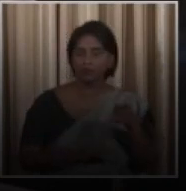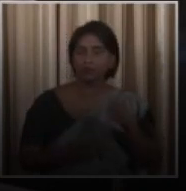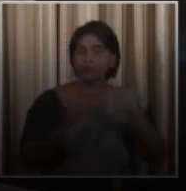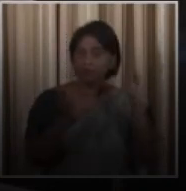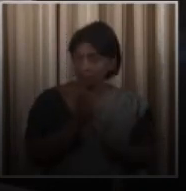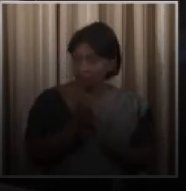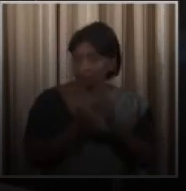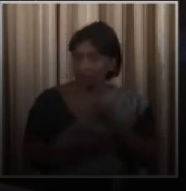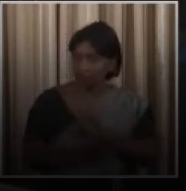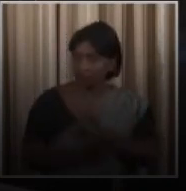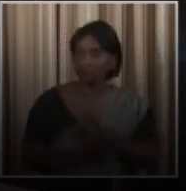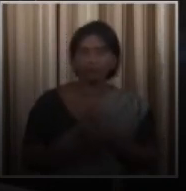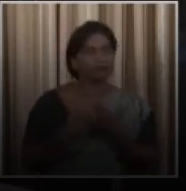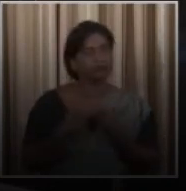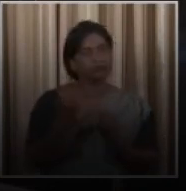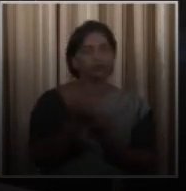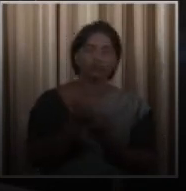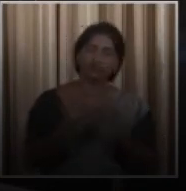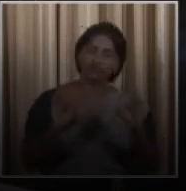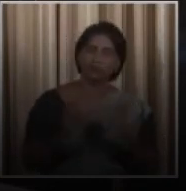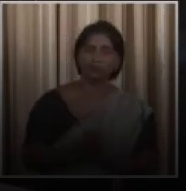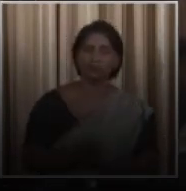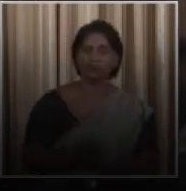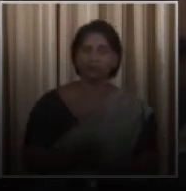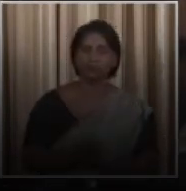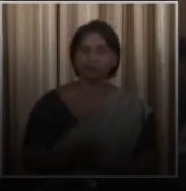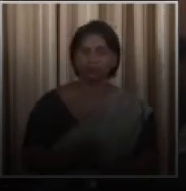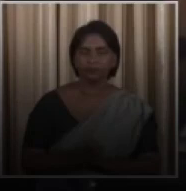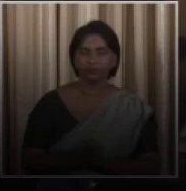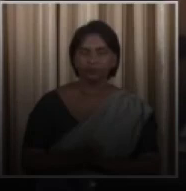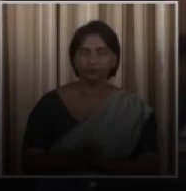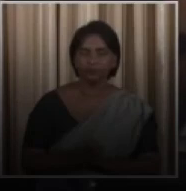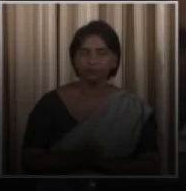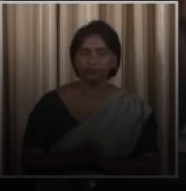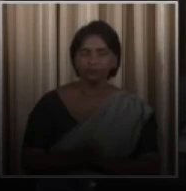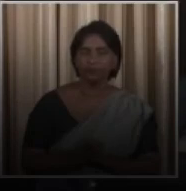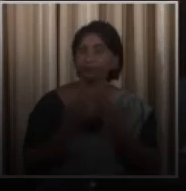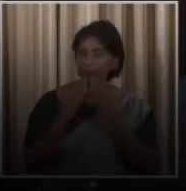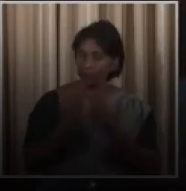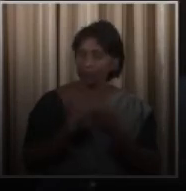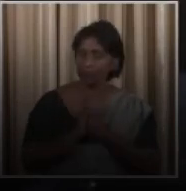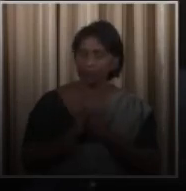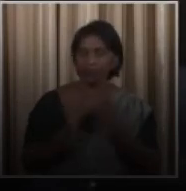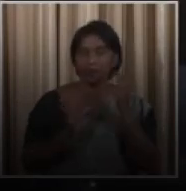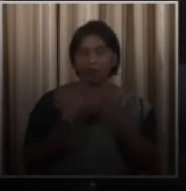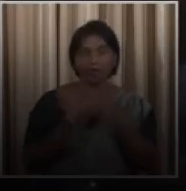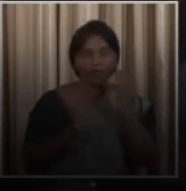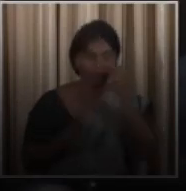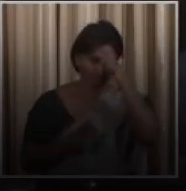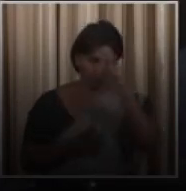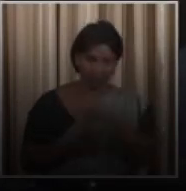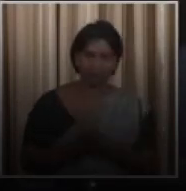සංශෝධන ඔබතුමාගේ ඉන්න කැමති නම් අපි මේකට සහය දෙන්න සූදානම්. බොමිස්තුති. බොමි ස්තුතිය ගරු අනුර කුමාර